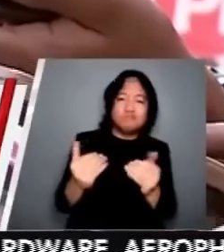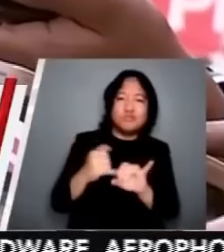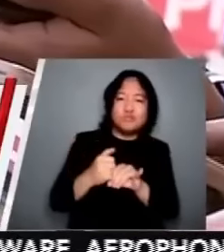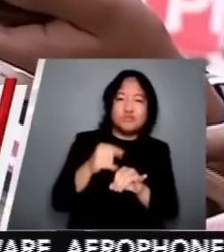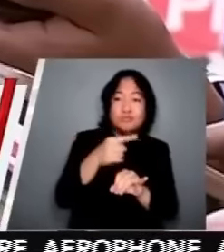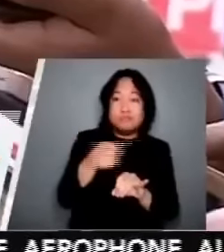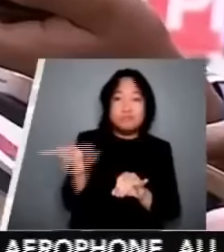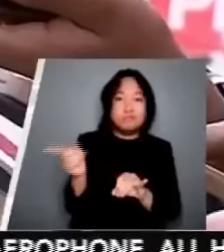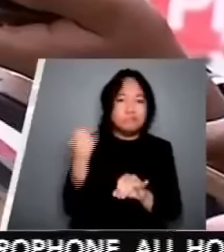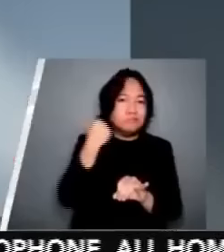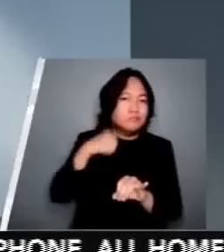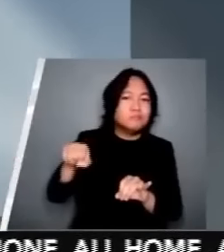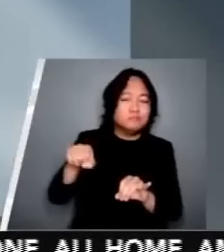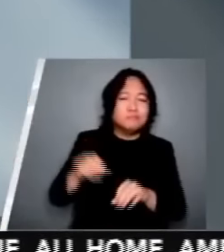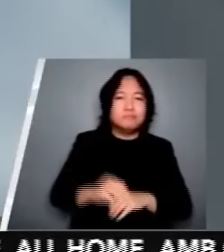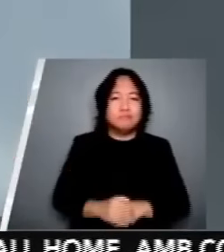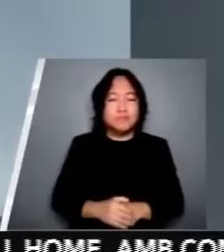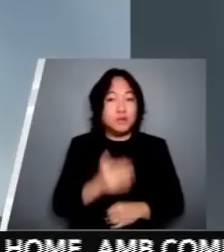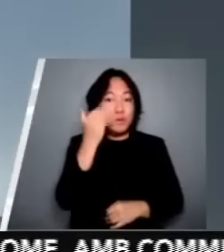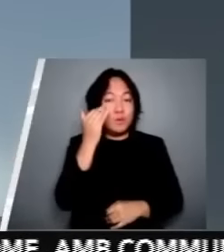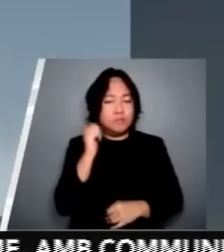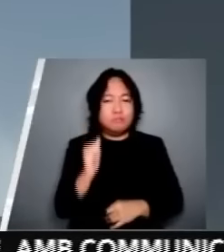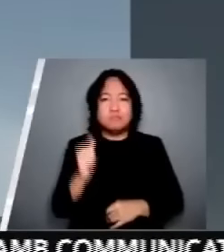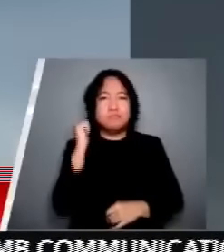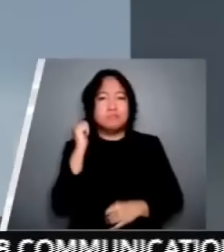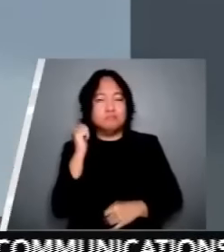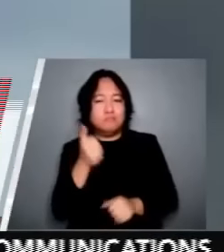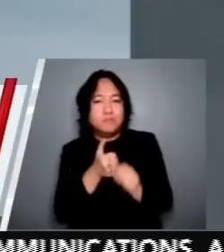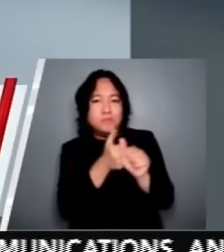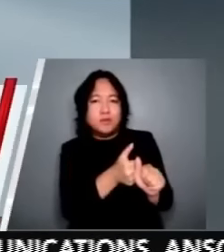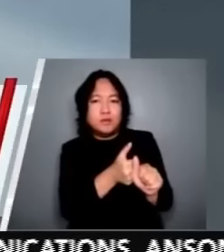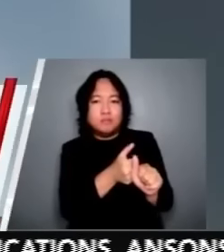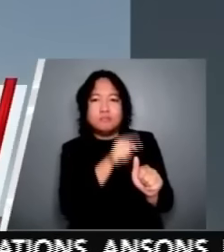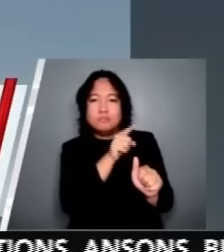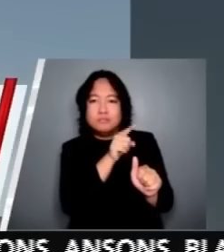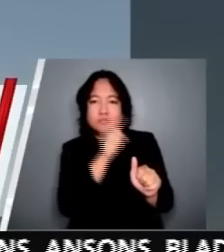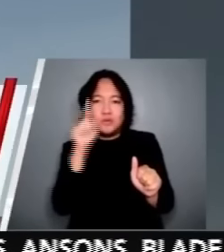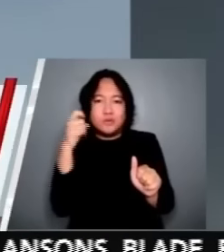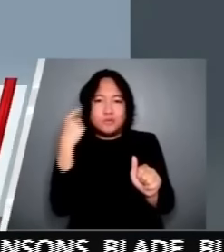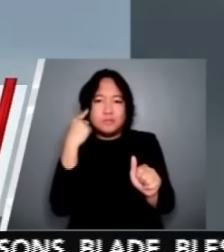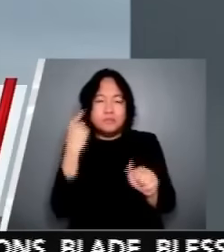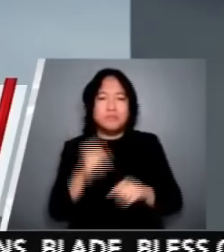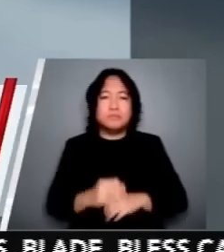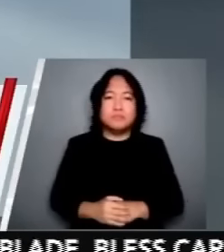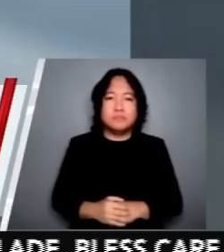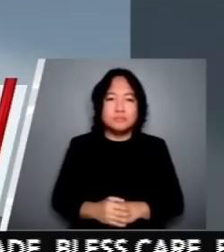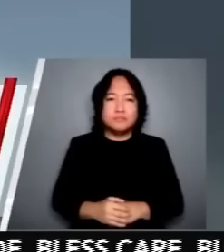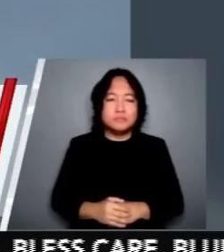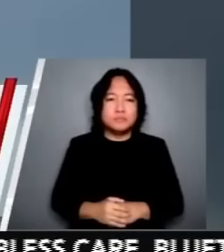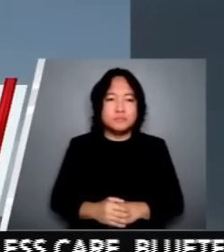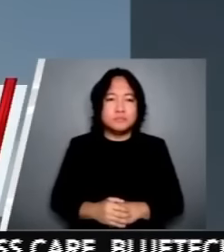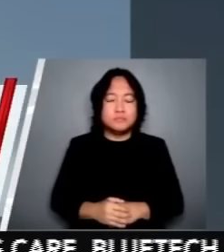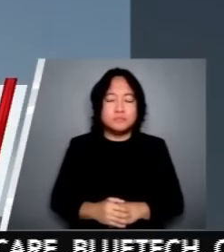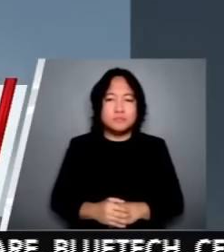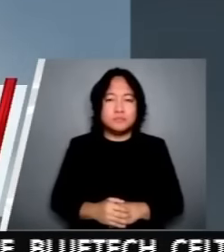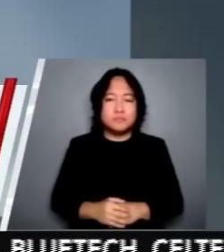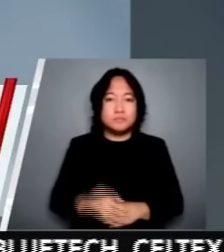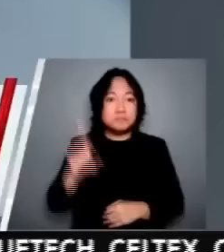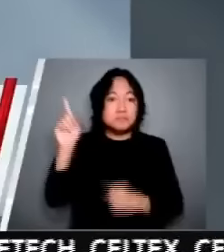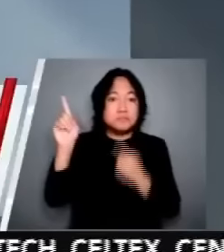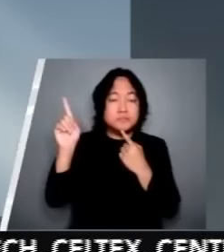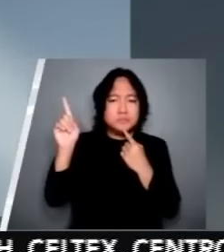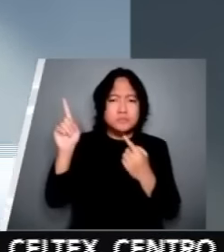namin, doon kami hindi papayag. We will give them a show cause para naman pumama. Isaad po nila ang dahilan nila kung